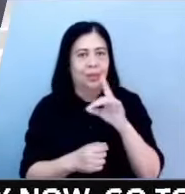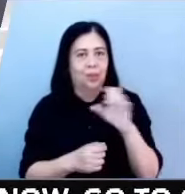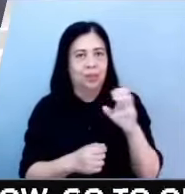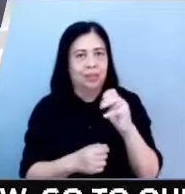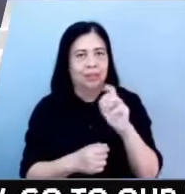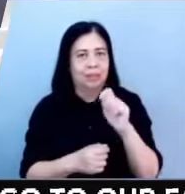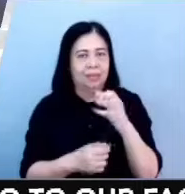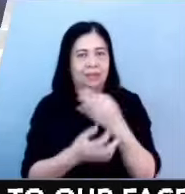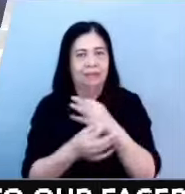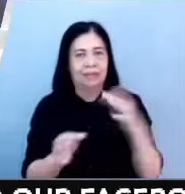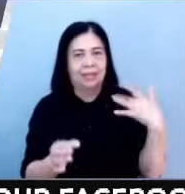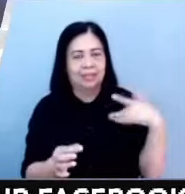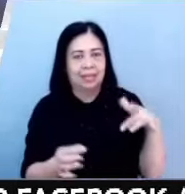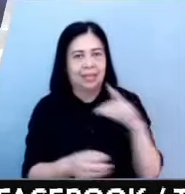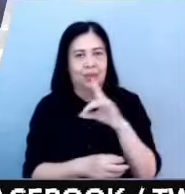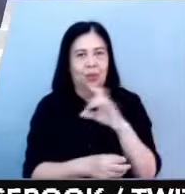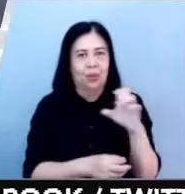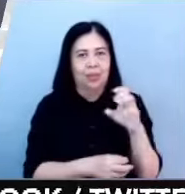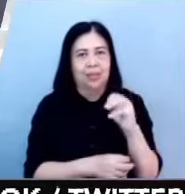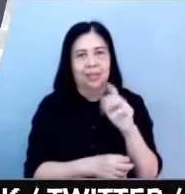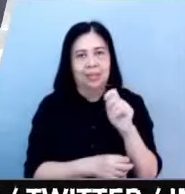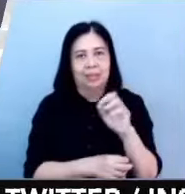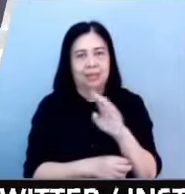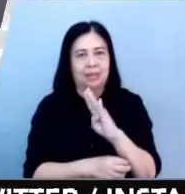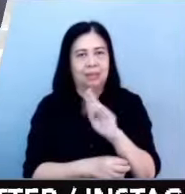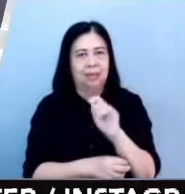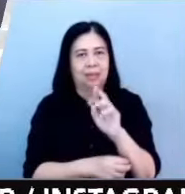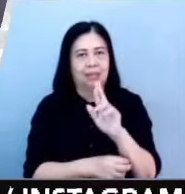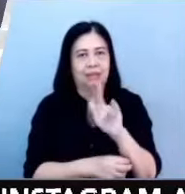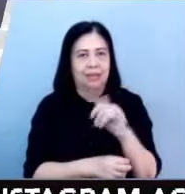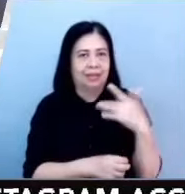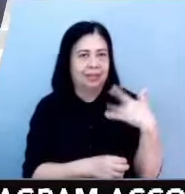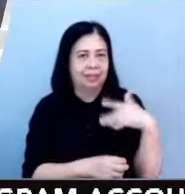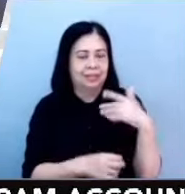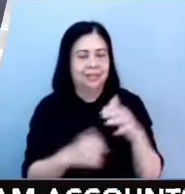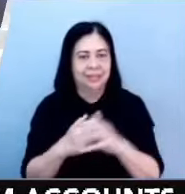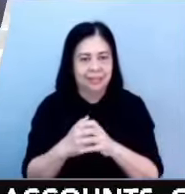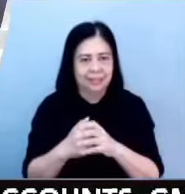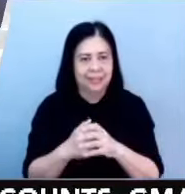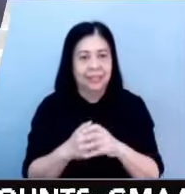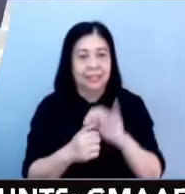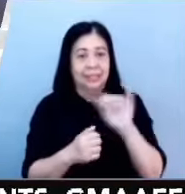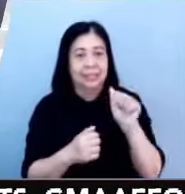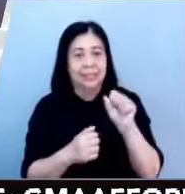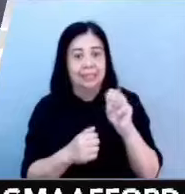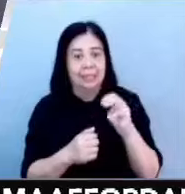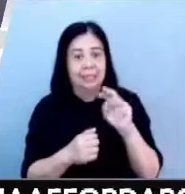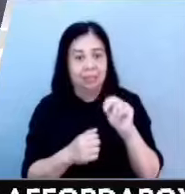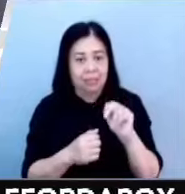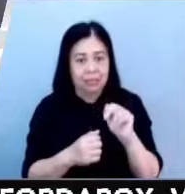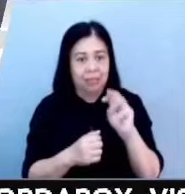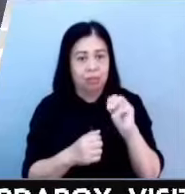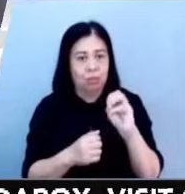at 100-meter butterfly. Habang bronze medal din si Jasmine Mojde para sa